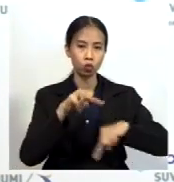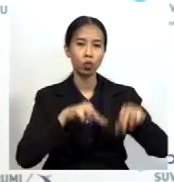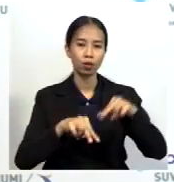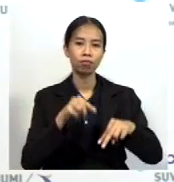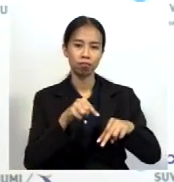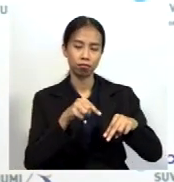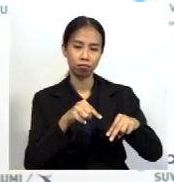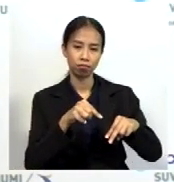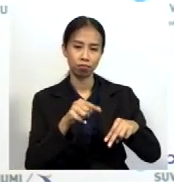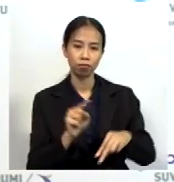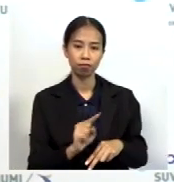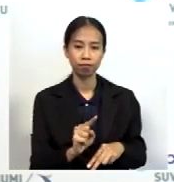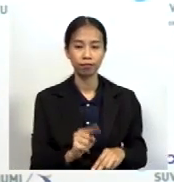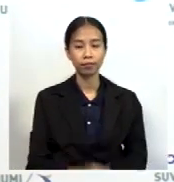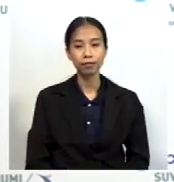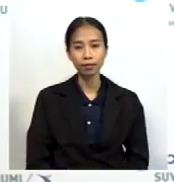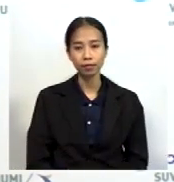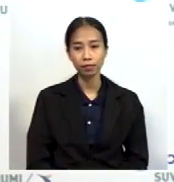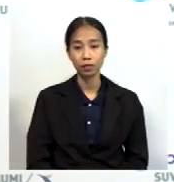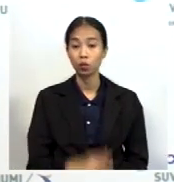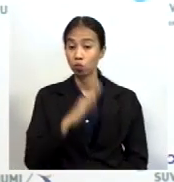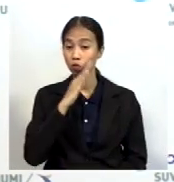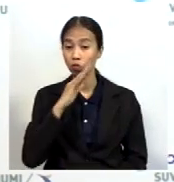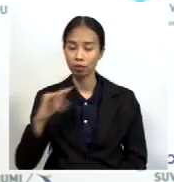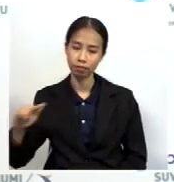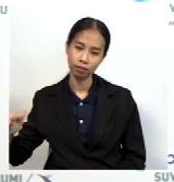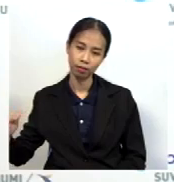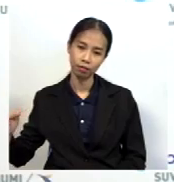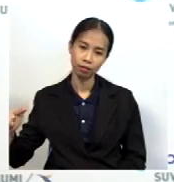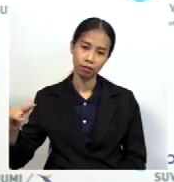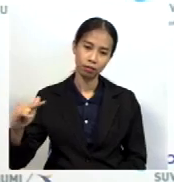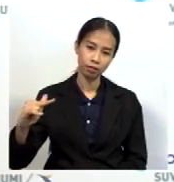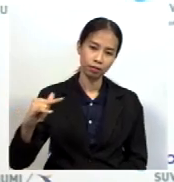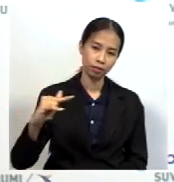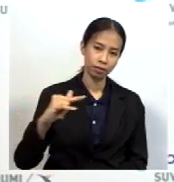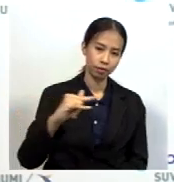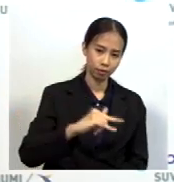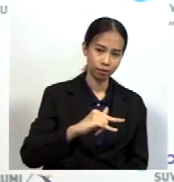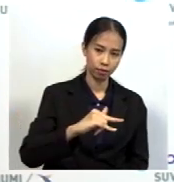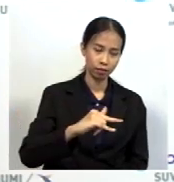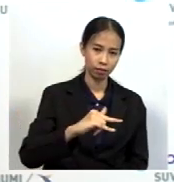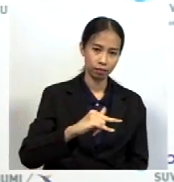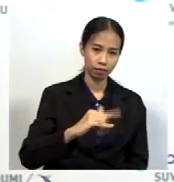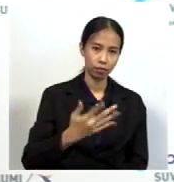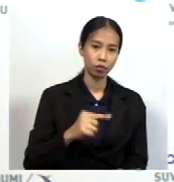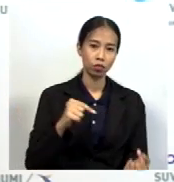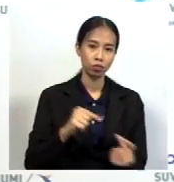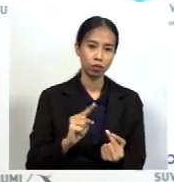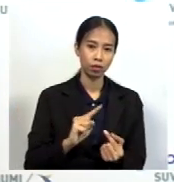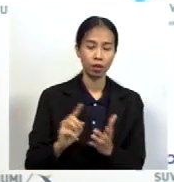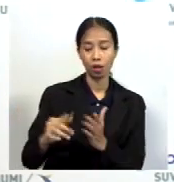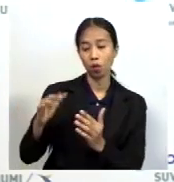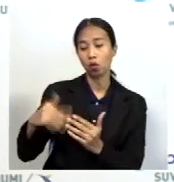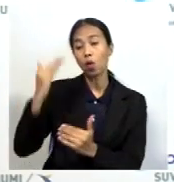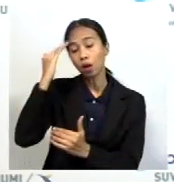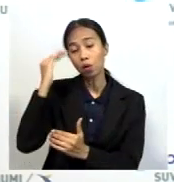ก็คือว่าเมื่อเครื่องบินนะฮะเมื่อตั้งแต่กระบวนการบริหารจัดการจะเริ่มมาจากประเทศต้นท